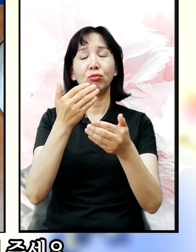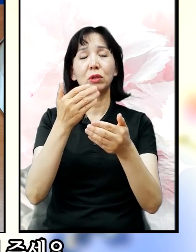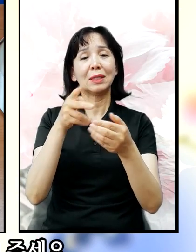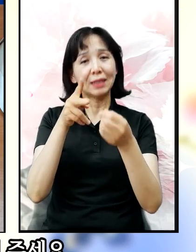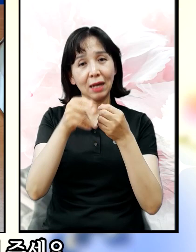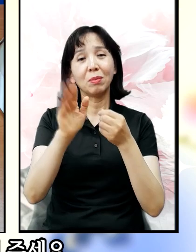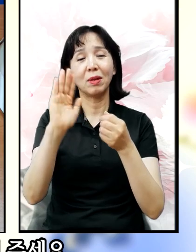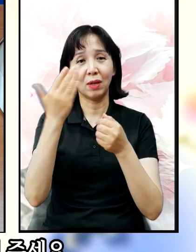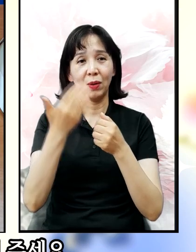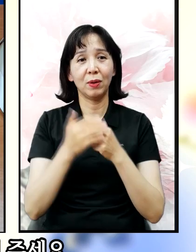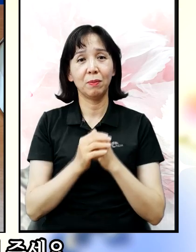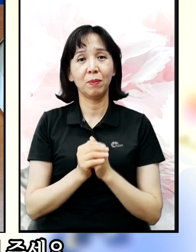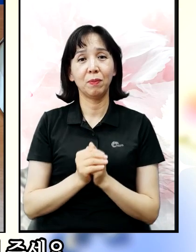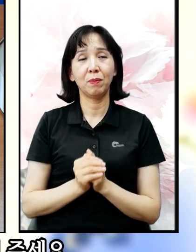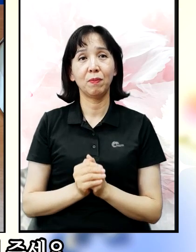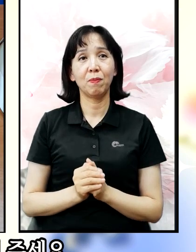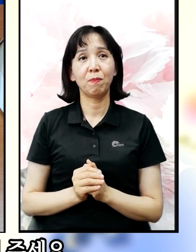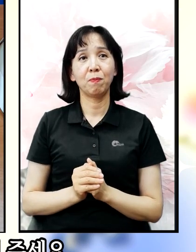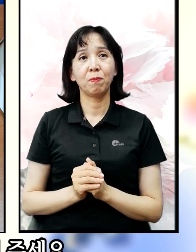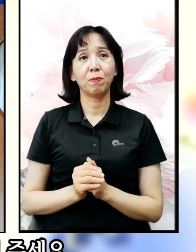잘라주세요.